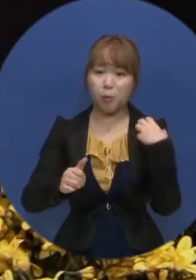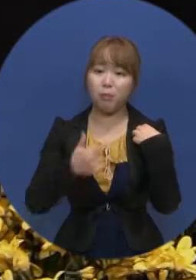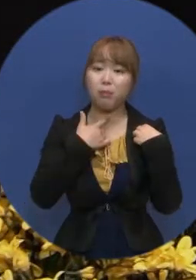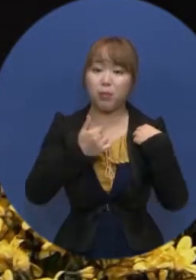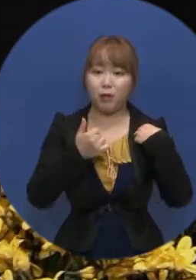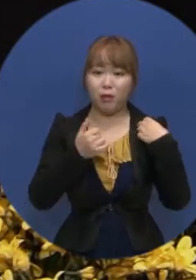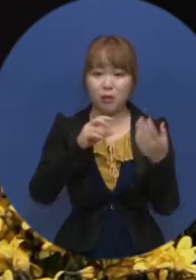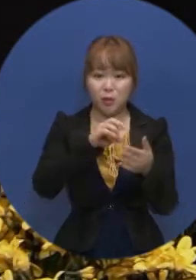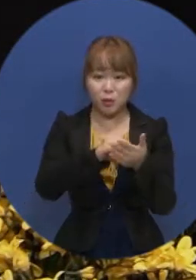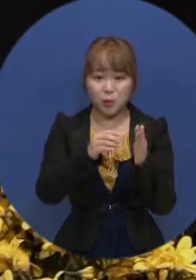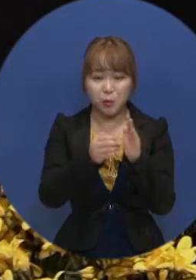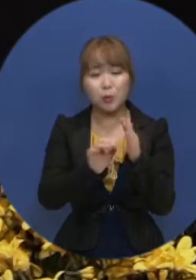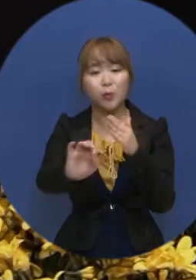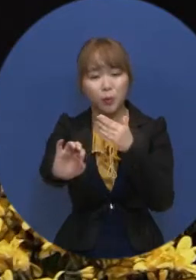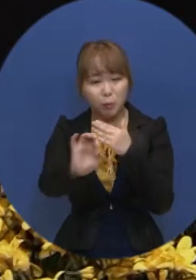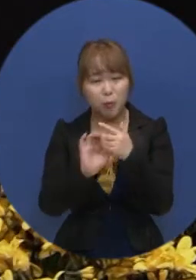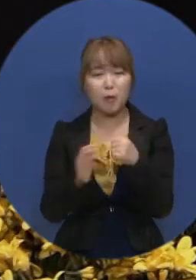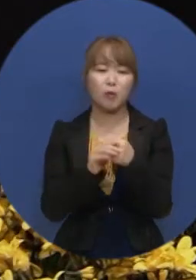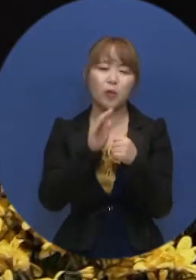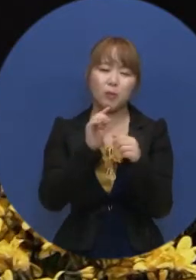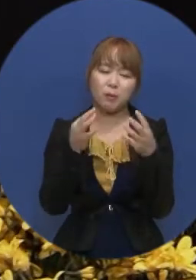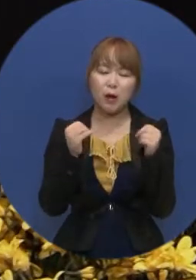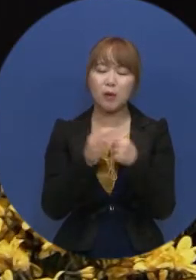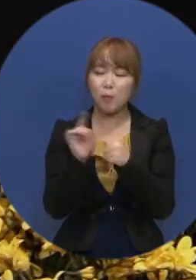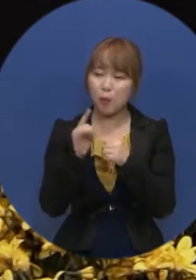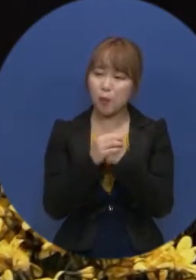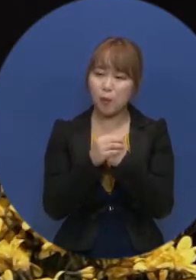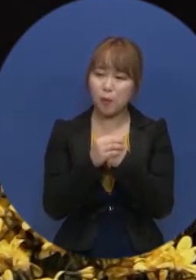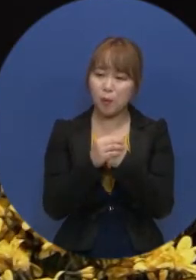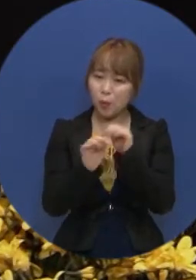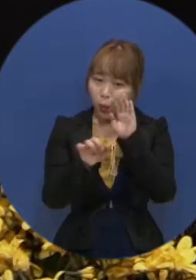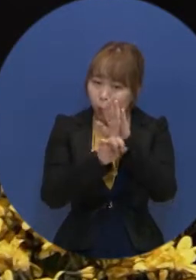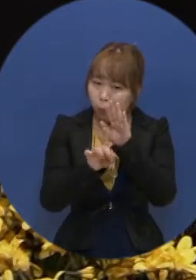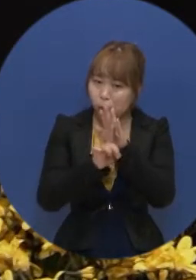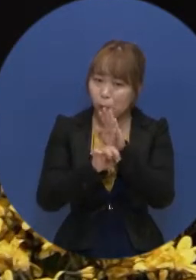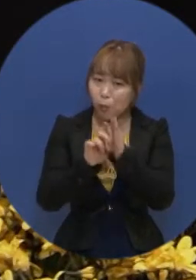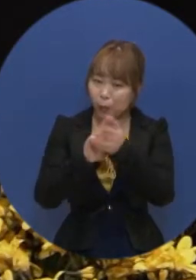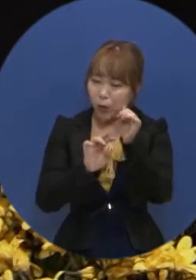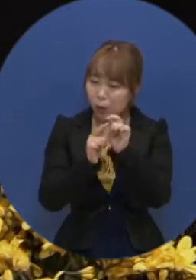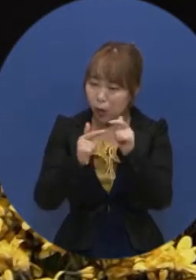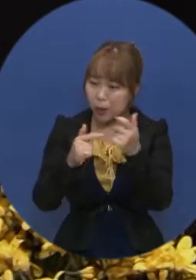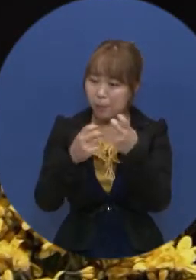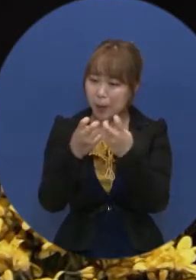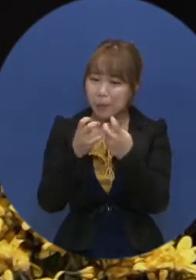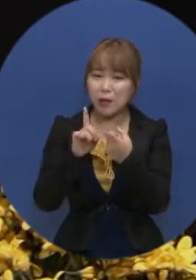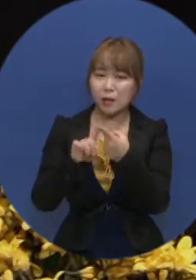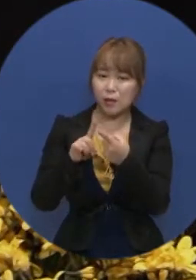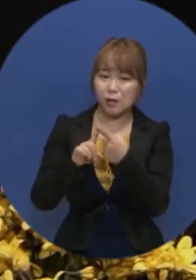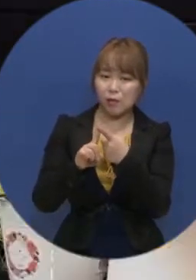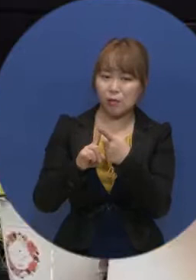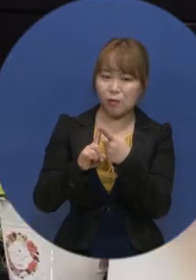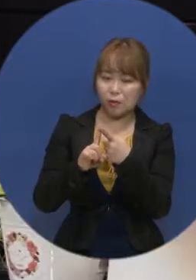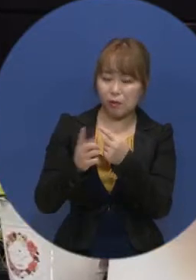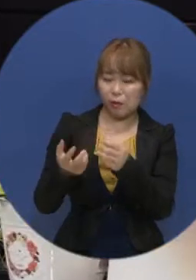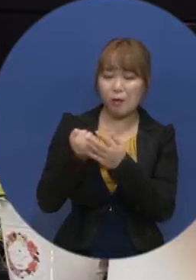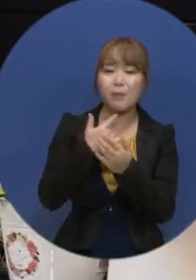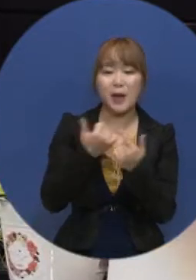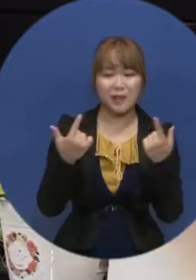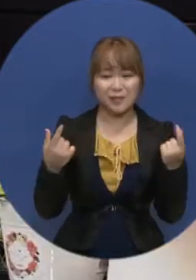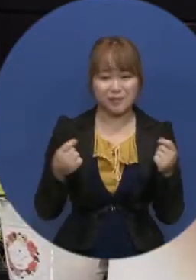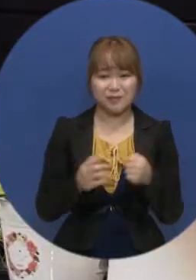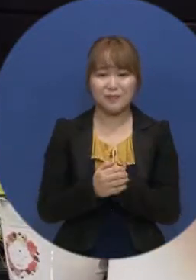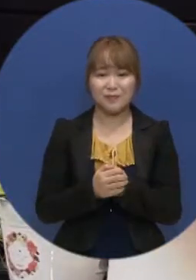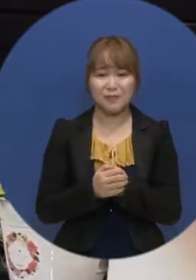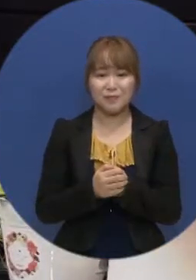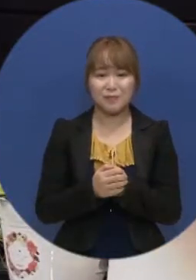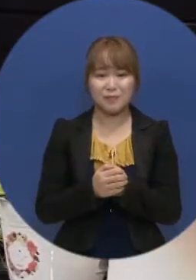정도면은 어떤 그 많은 그런 마케팅의 전략을 가지고 계셨던 것 같은데. 저희 그